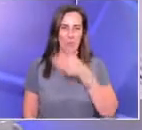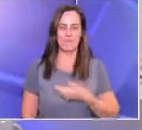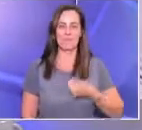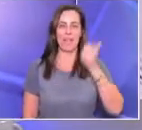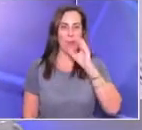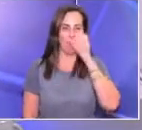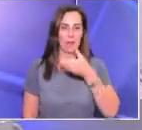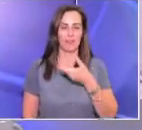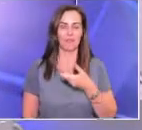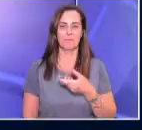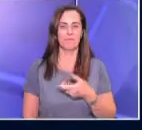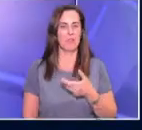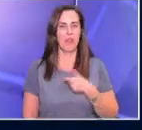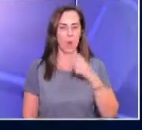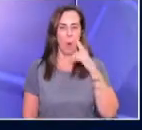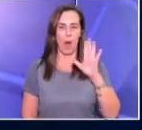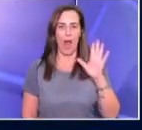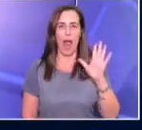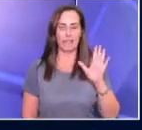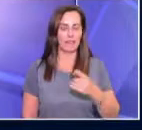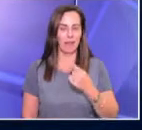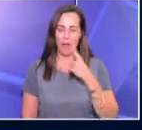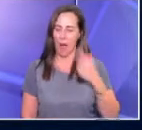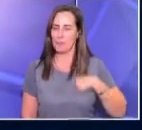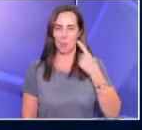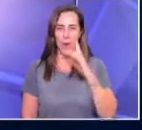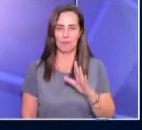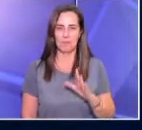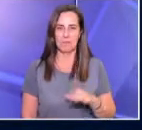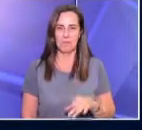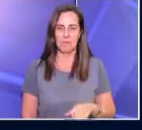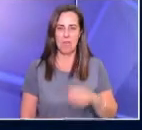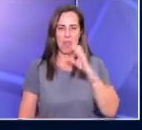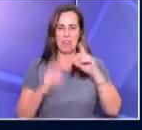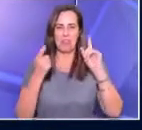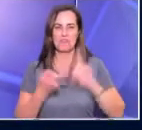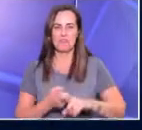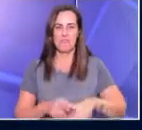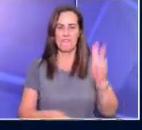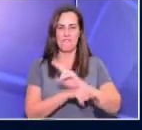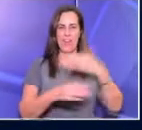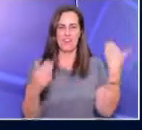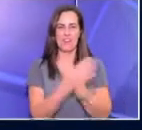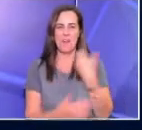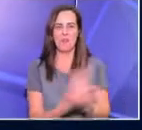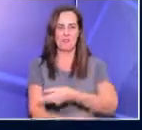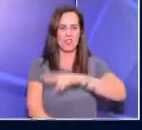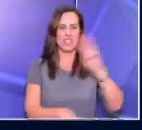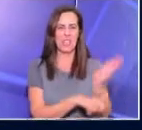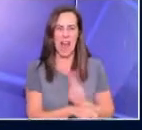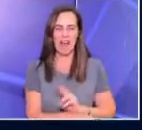אתמול חולדאי יוצא, אני לא ראיתי ריסוס כזה הרבה זמן. התקשורת, פייק ניוז,